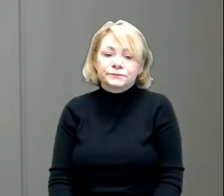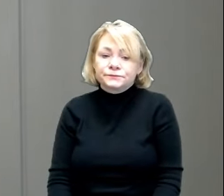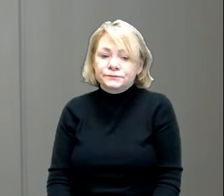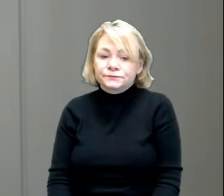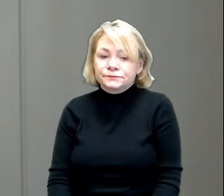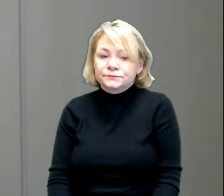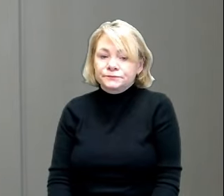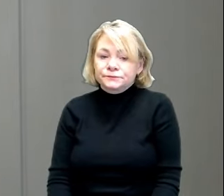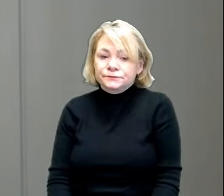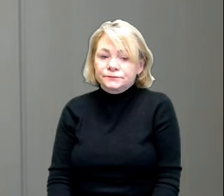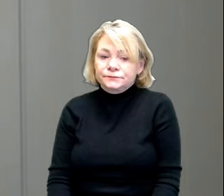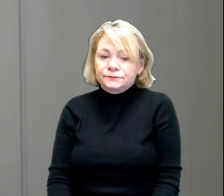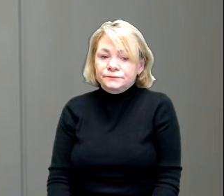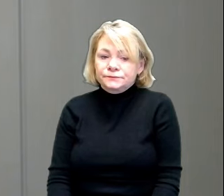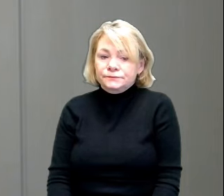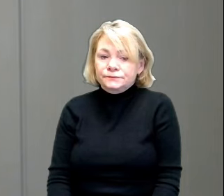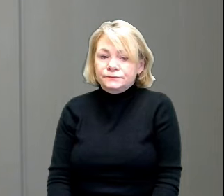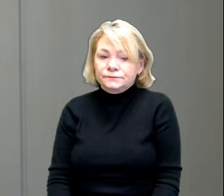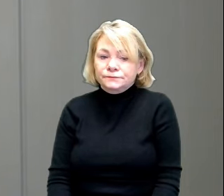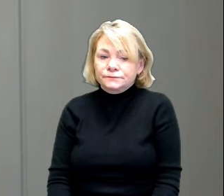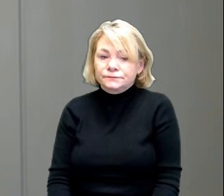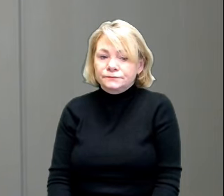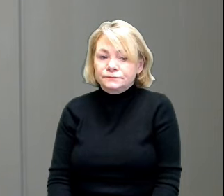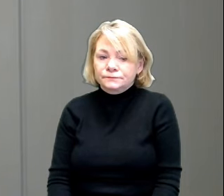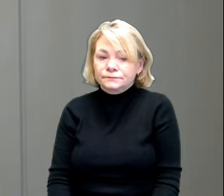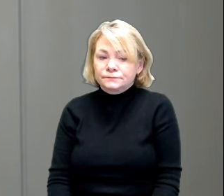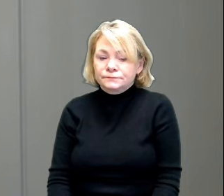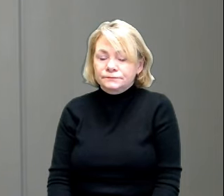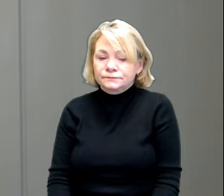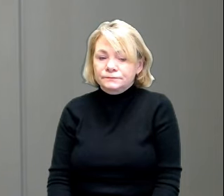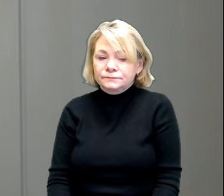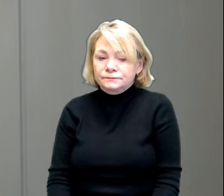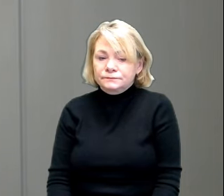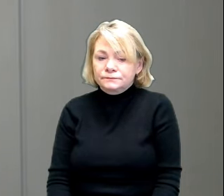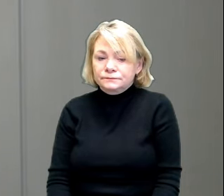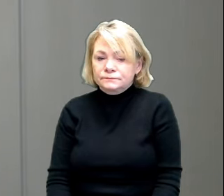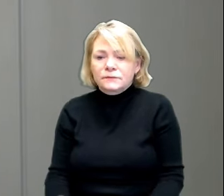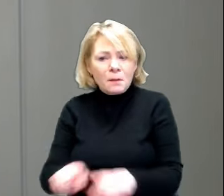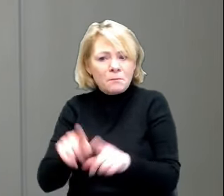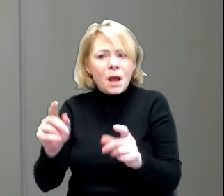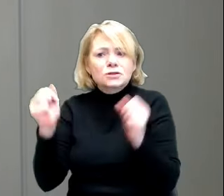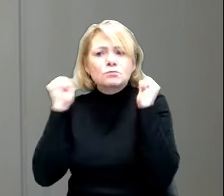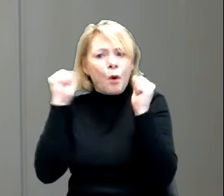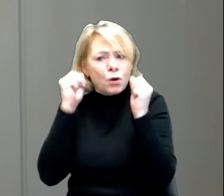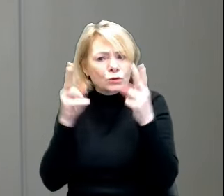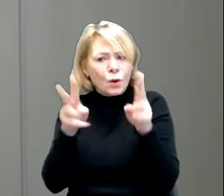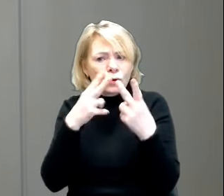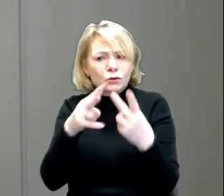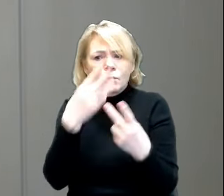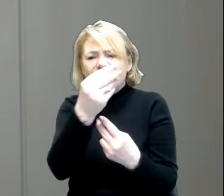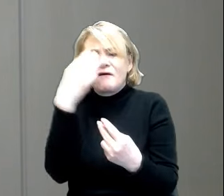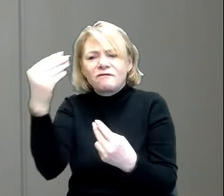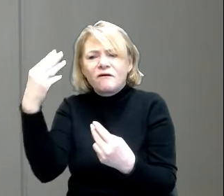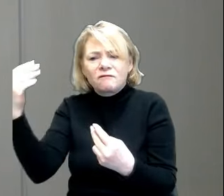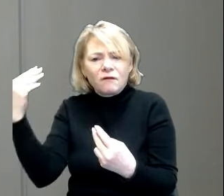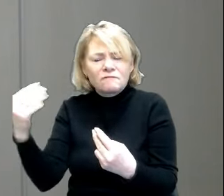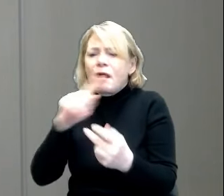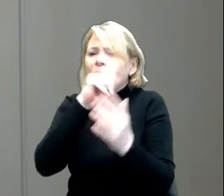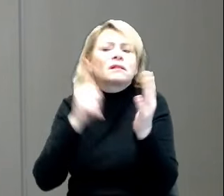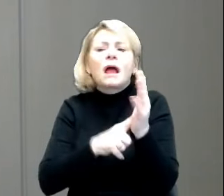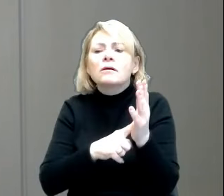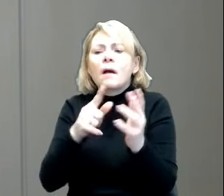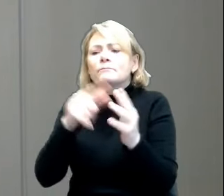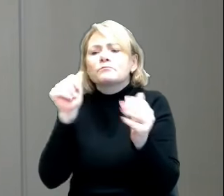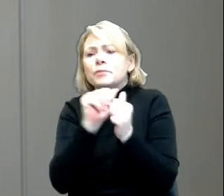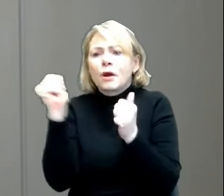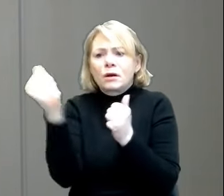anksčiau ne vienas sporto bendr sporto klubas klausia kas nustatė tokius prioritetus pavyzdžiui finansuojant